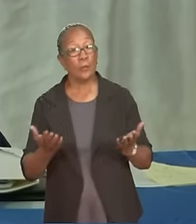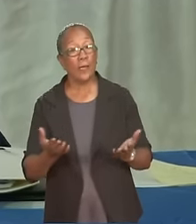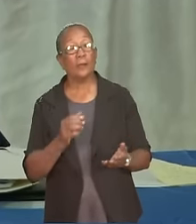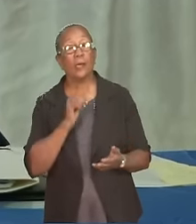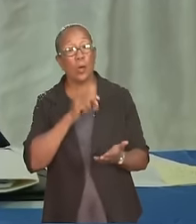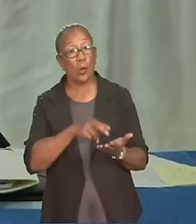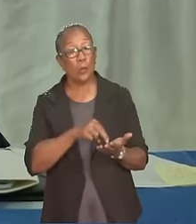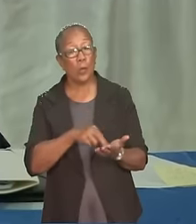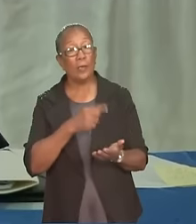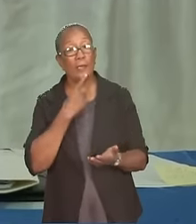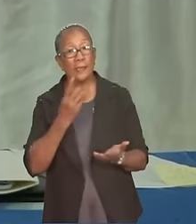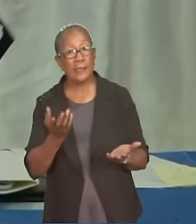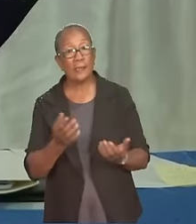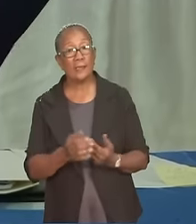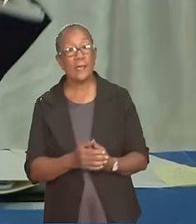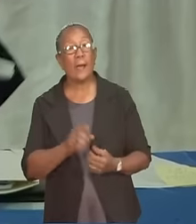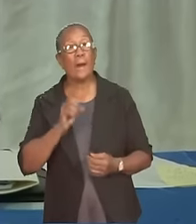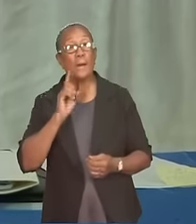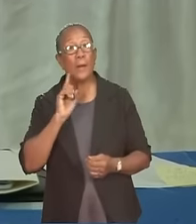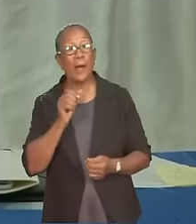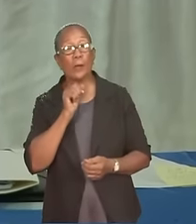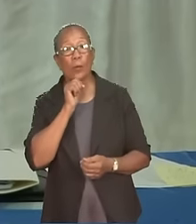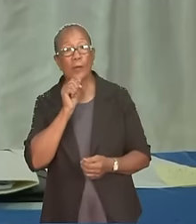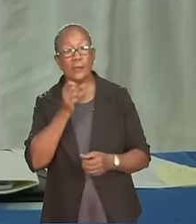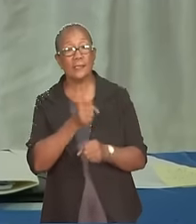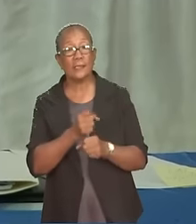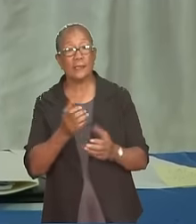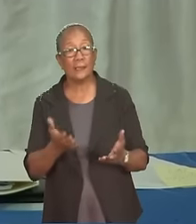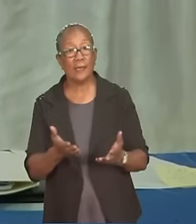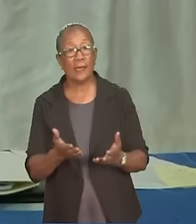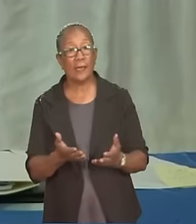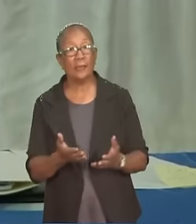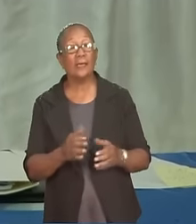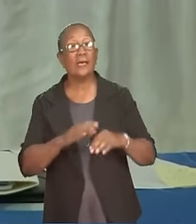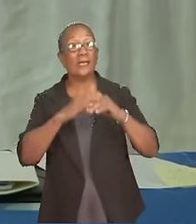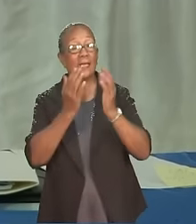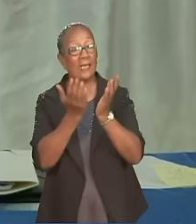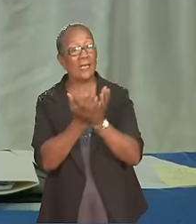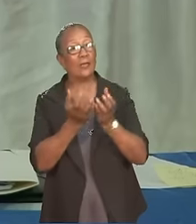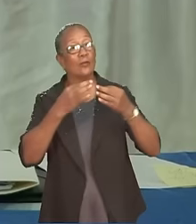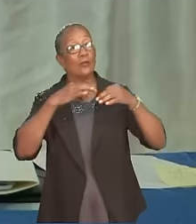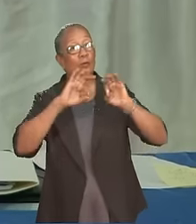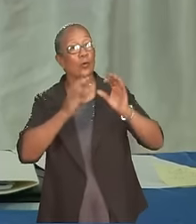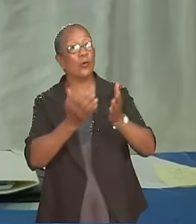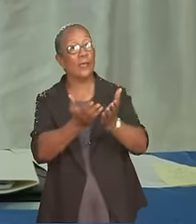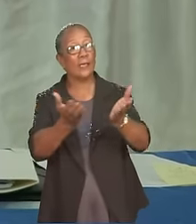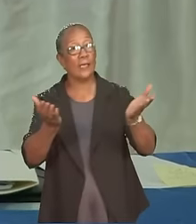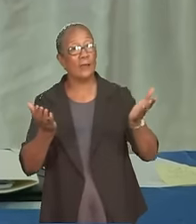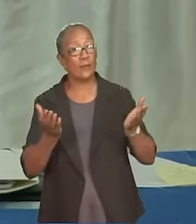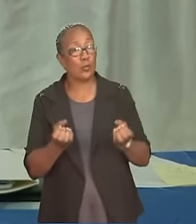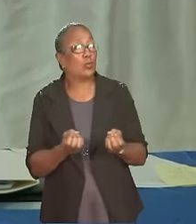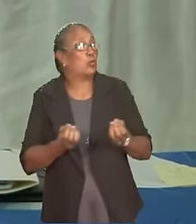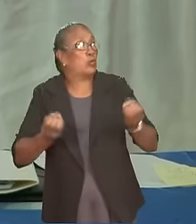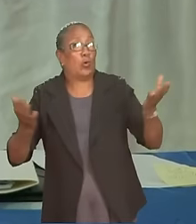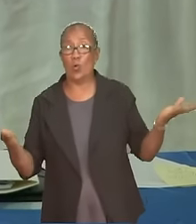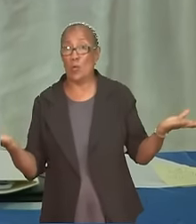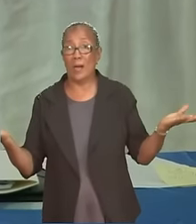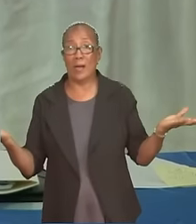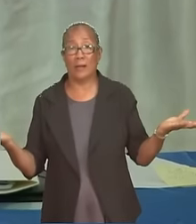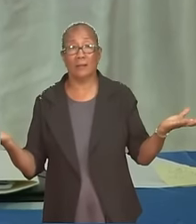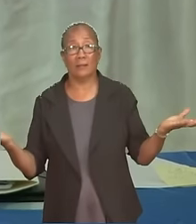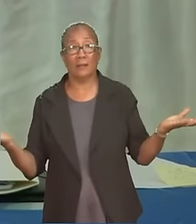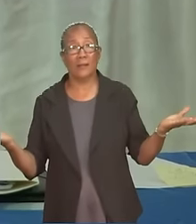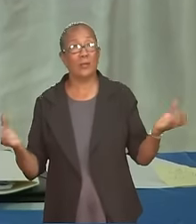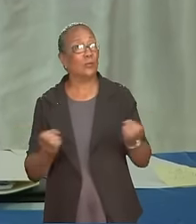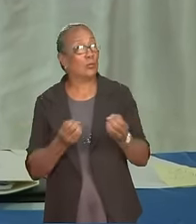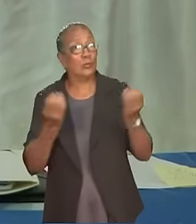als staatshoofd. Maar dat wat men daar in DNA een hele show geeft, is gewoon nonsens. Het is gewoon een politieke